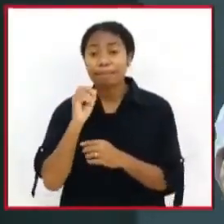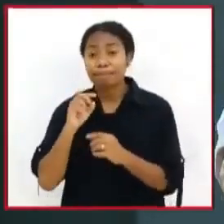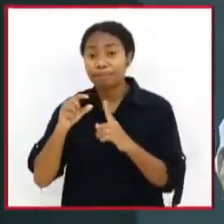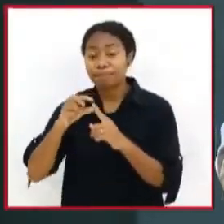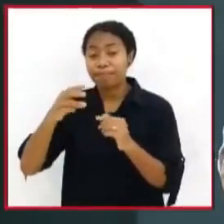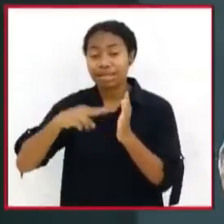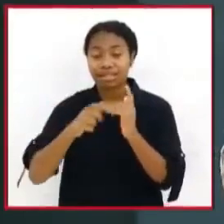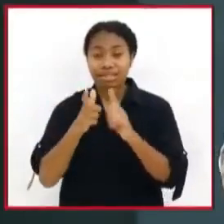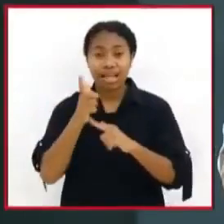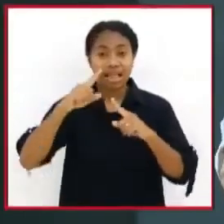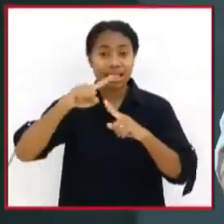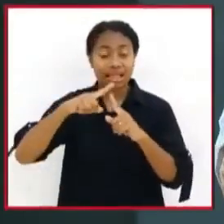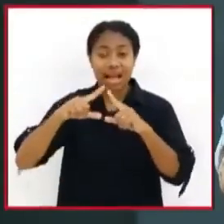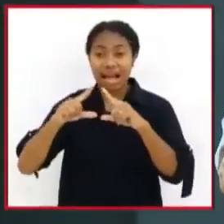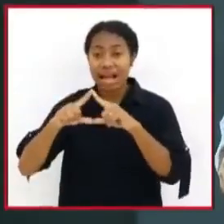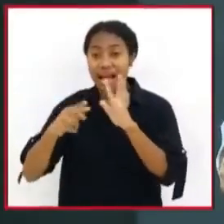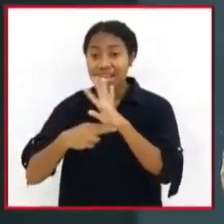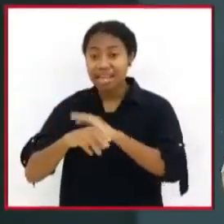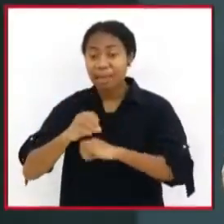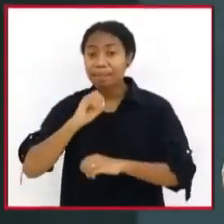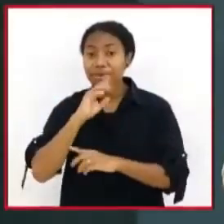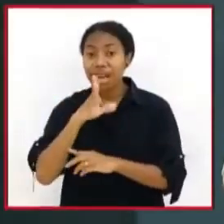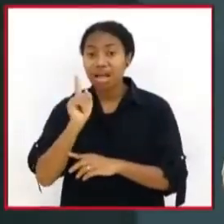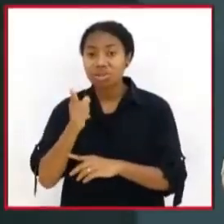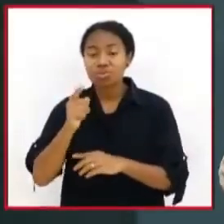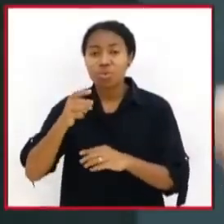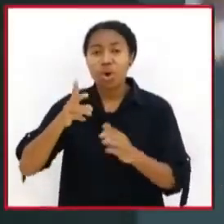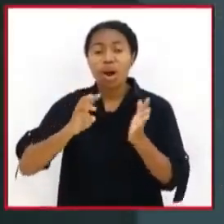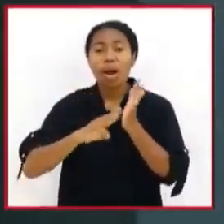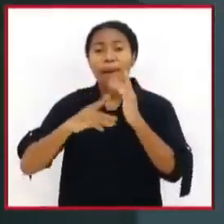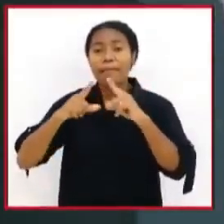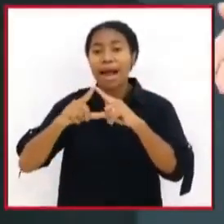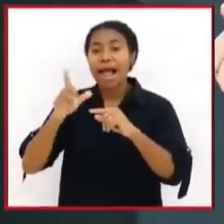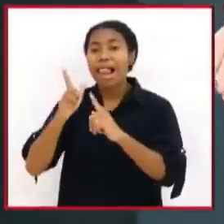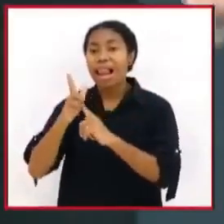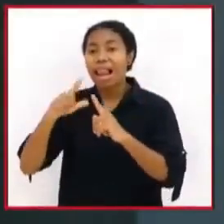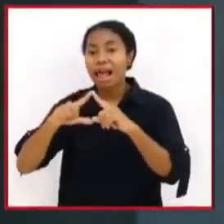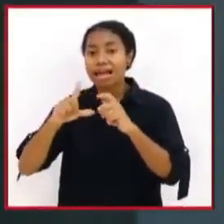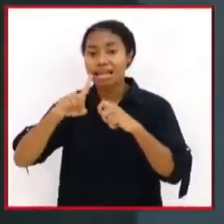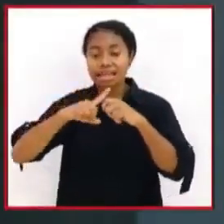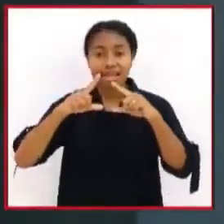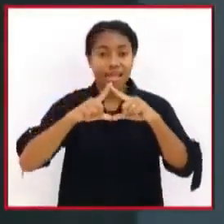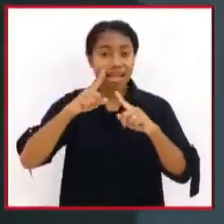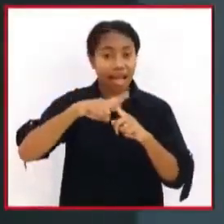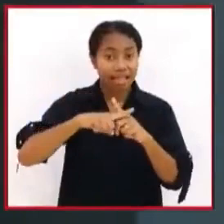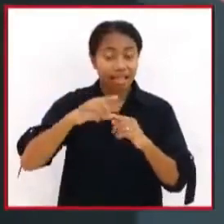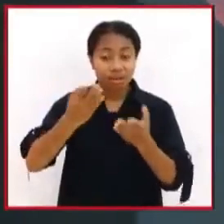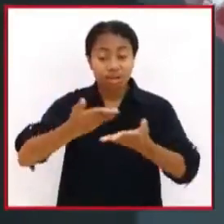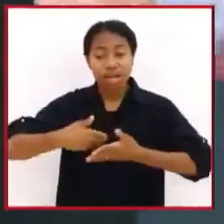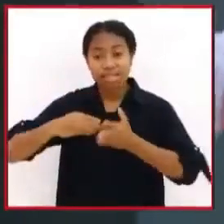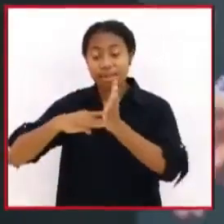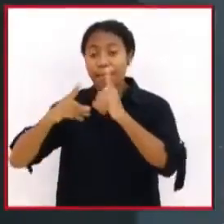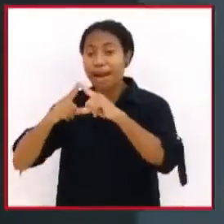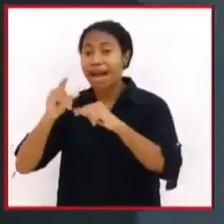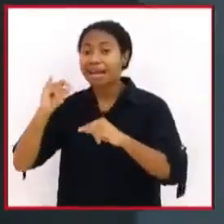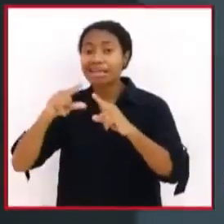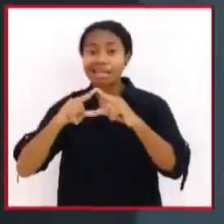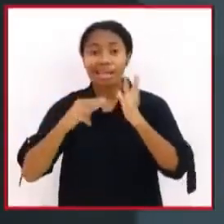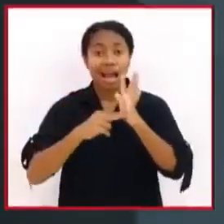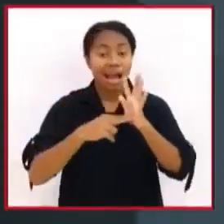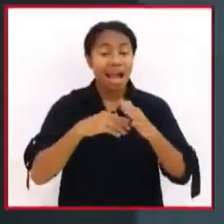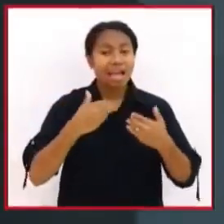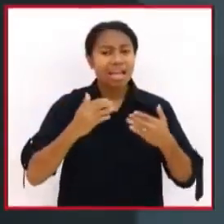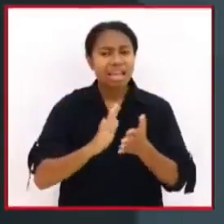mula-mula dinyatakan oleh malaikat kepada Maria dan selanjutnya juga Allah Bapa mengkonfirmasi itu pada waktu